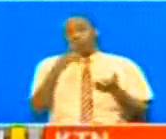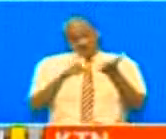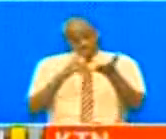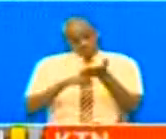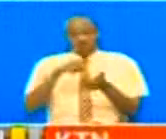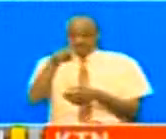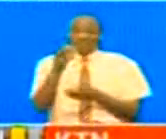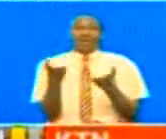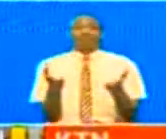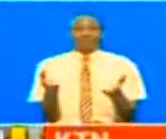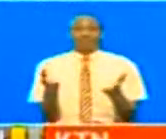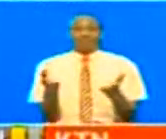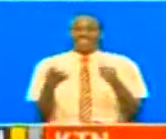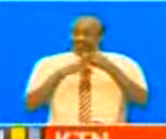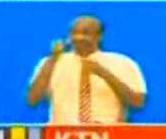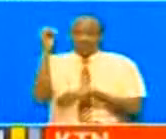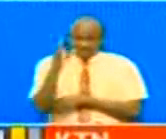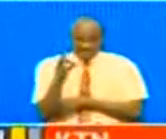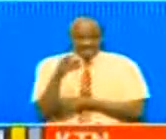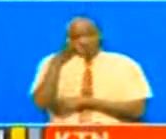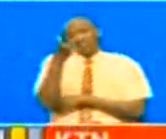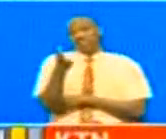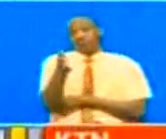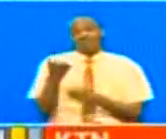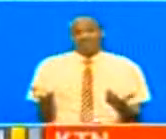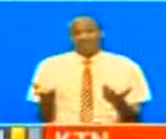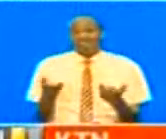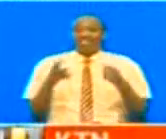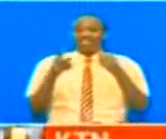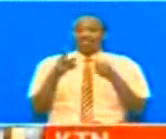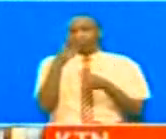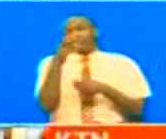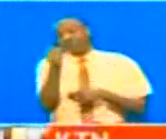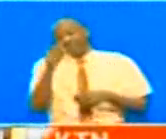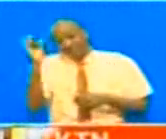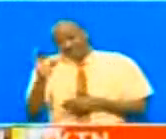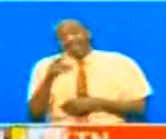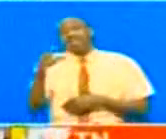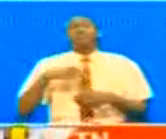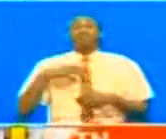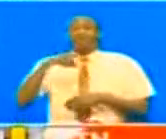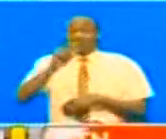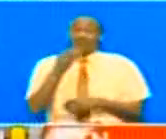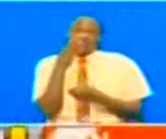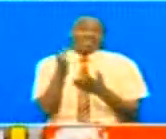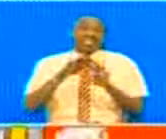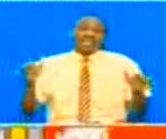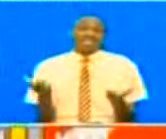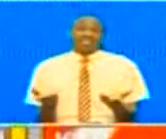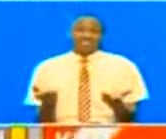settlers. 75%. Sasa unashindwa hii 25% ndio imebakishwa wananchi watu wa kule, watu wa kule